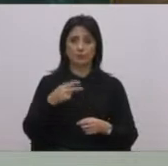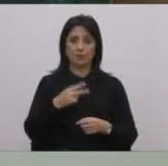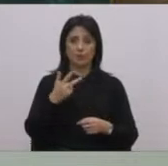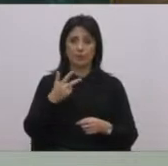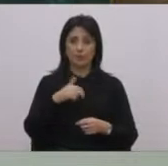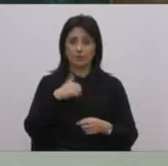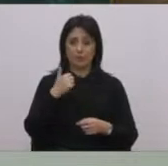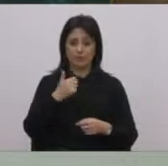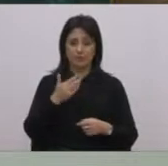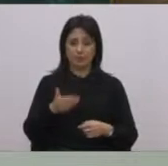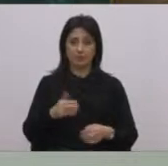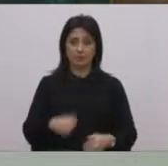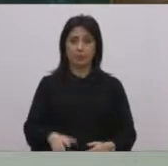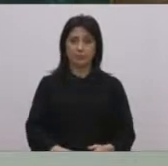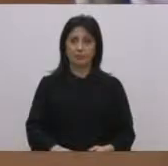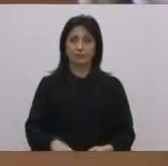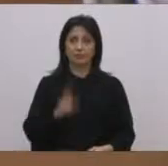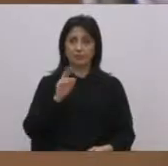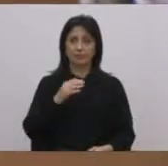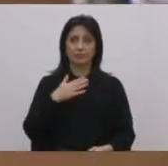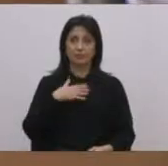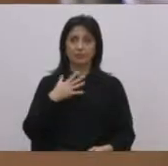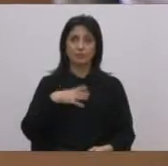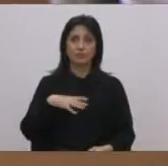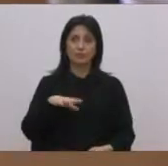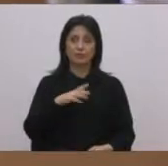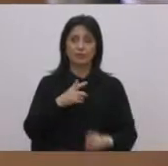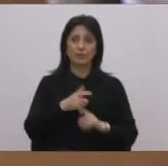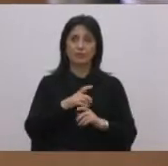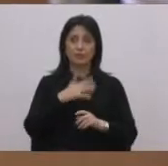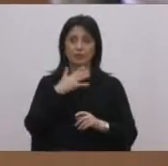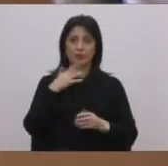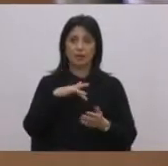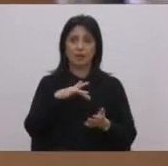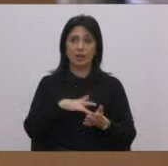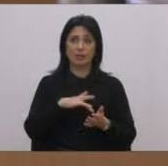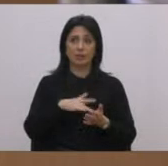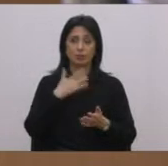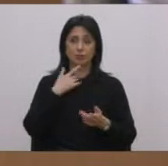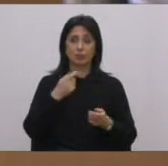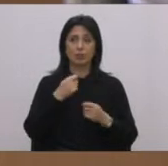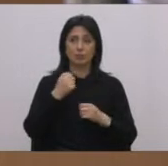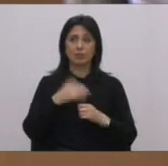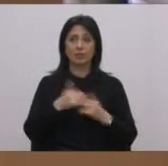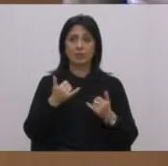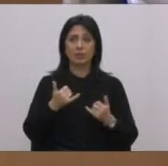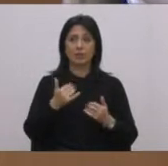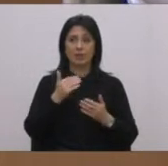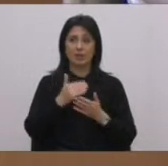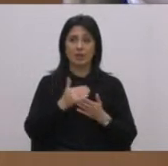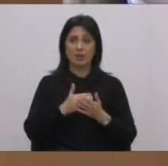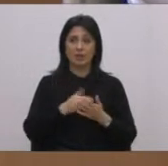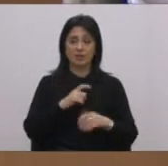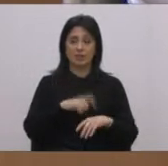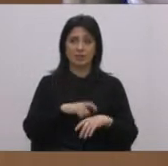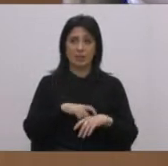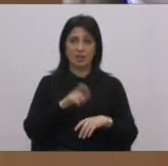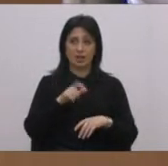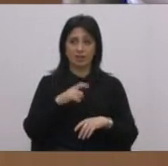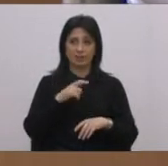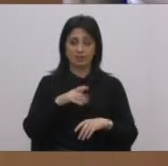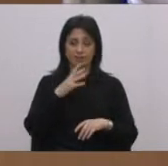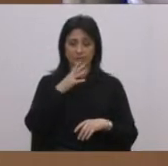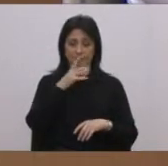2023 წელი და ჩვენს ქვეყანაში ძალიან ბევრ ქალაქში და მუნიციპალურ ცენტრში დღესაც გრაფიკით მიეწოდება ადამიანებს